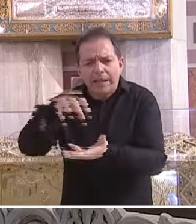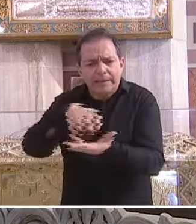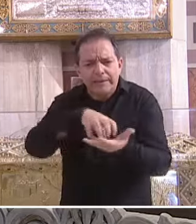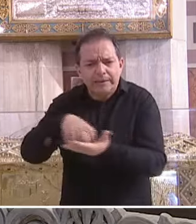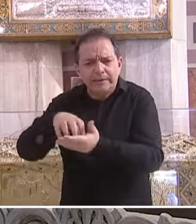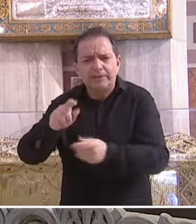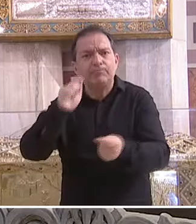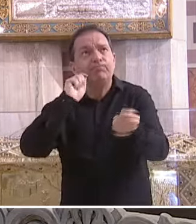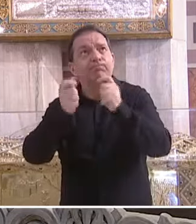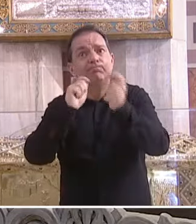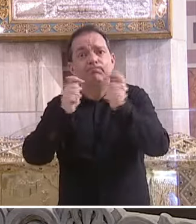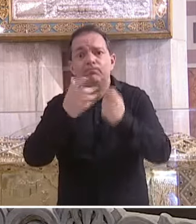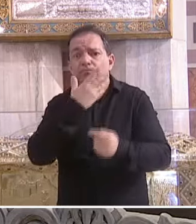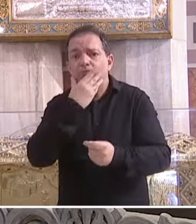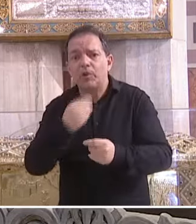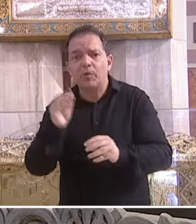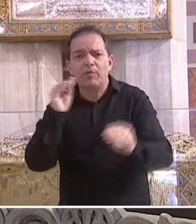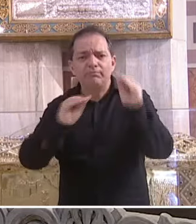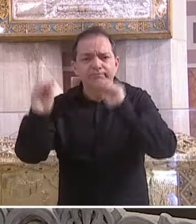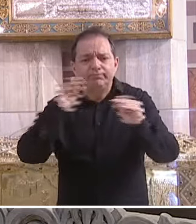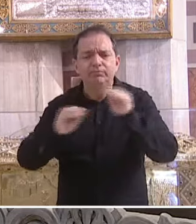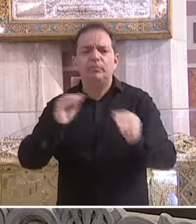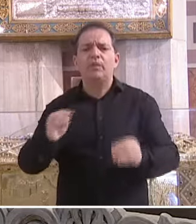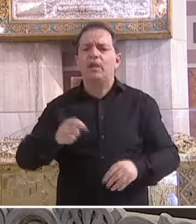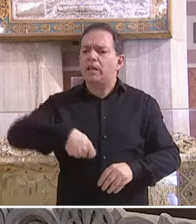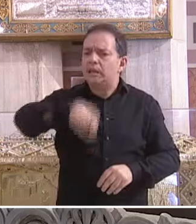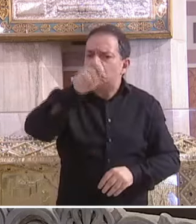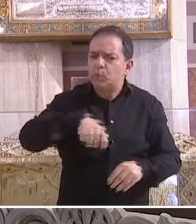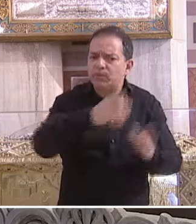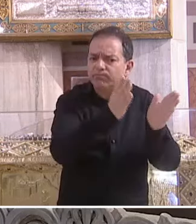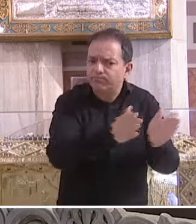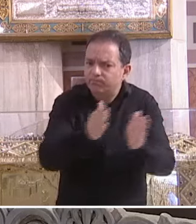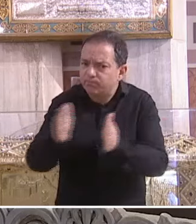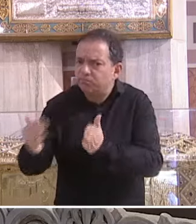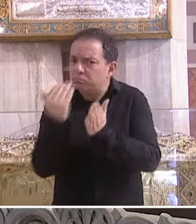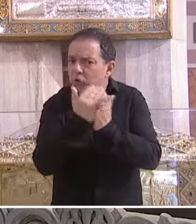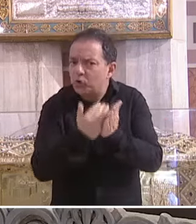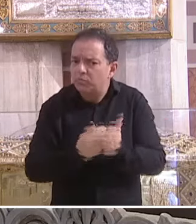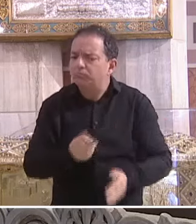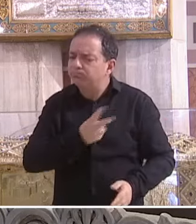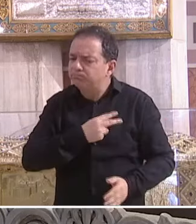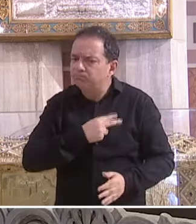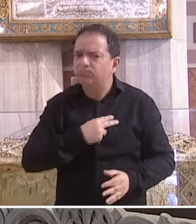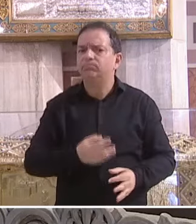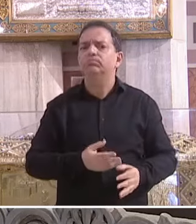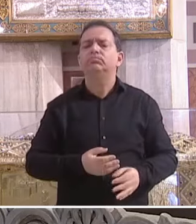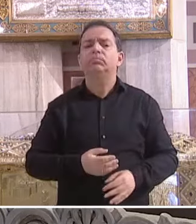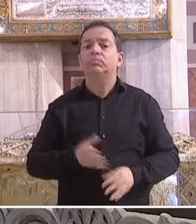την πίστη των χριστιανών και την λειτουργική ζωή. Ενώ στην